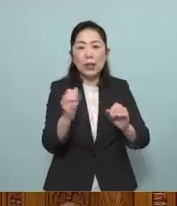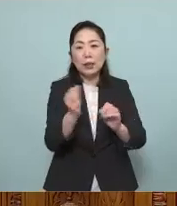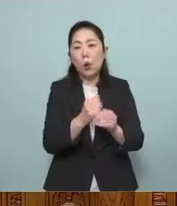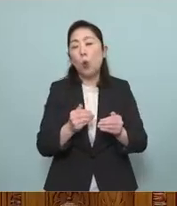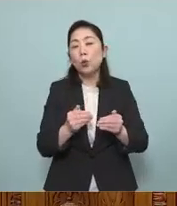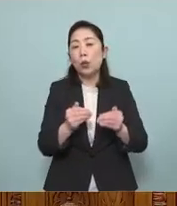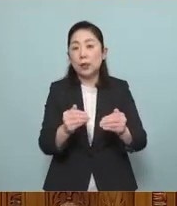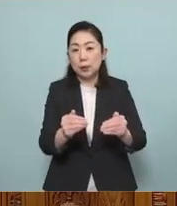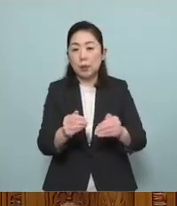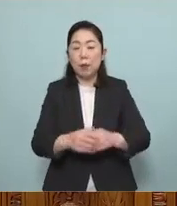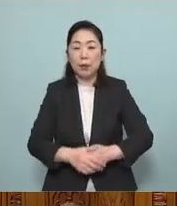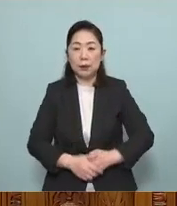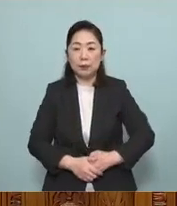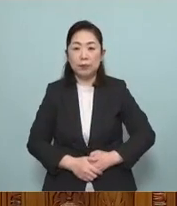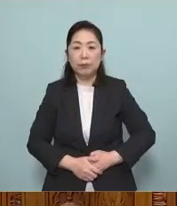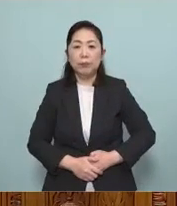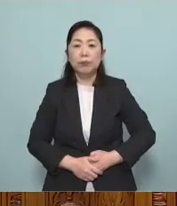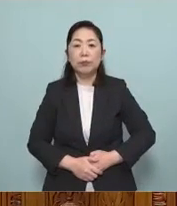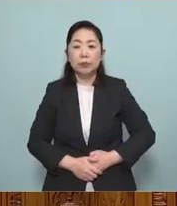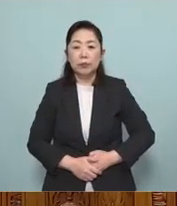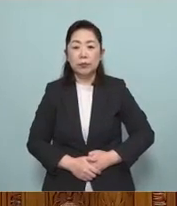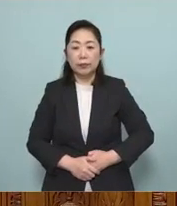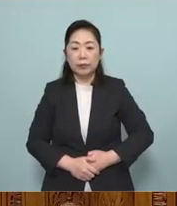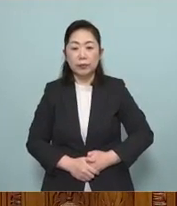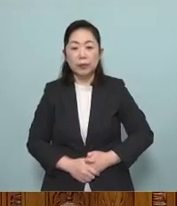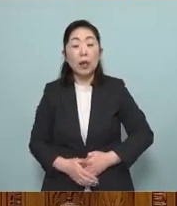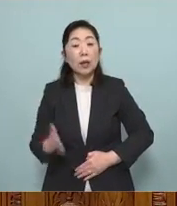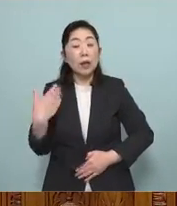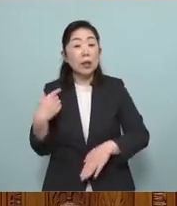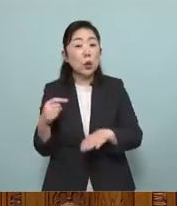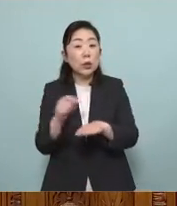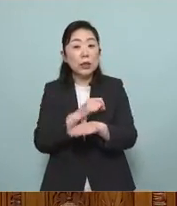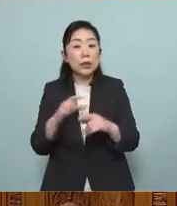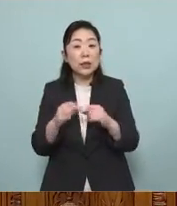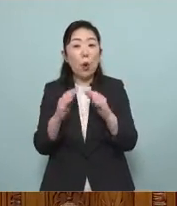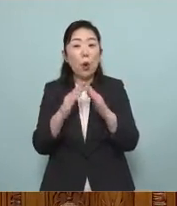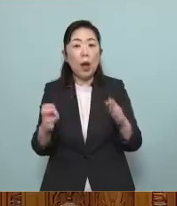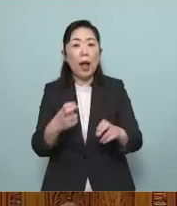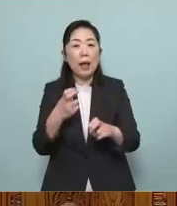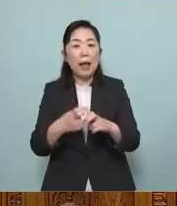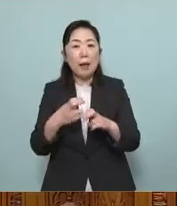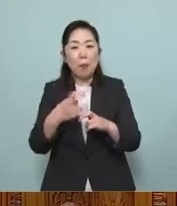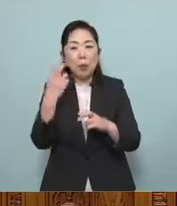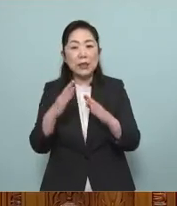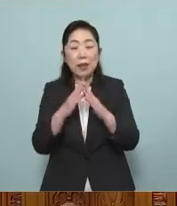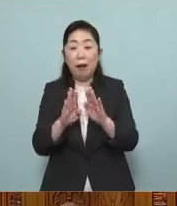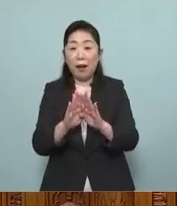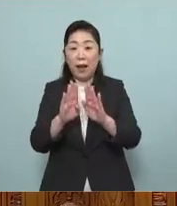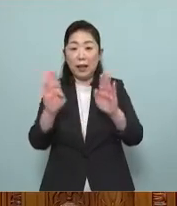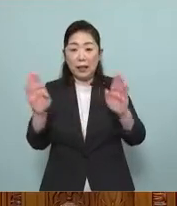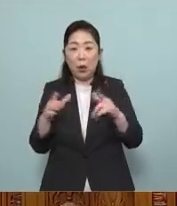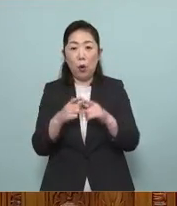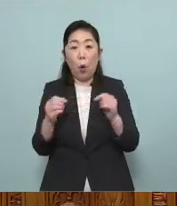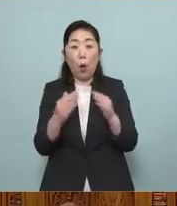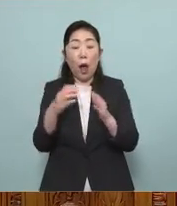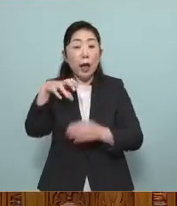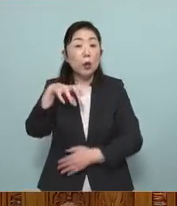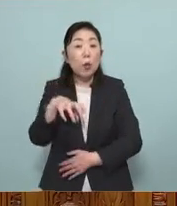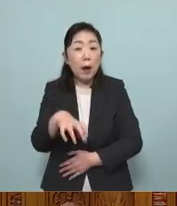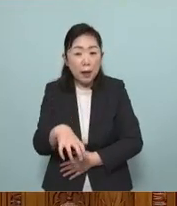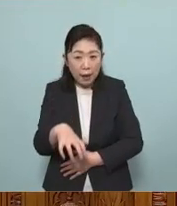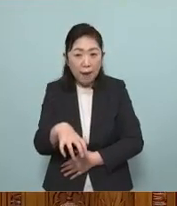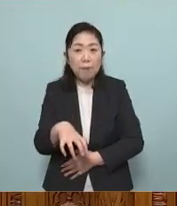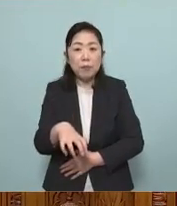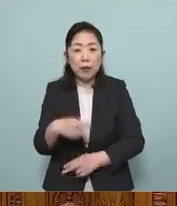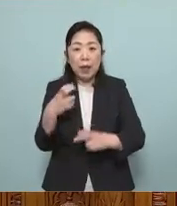ます。先の臨時国会において、憲法審査会が開かれ、国会の場で憲